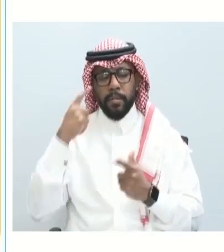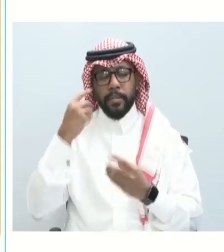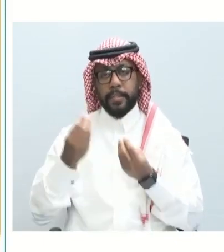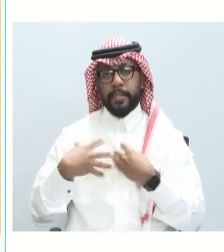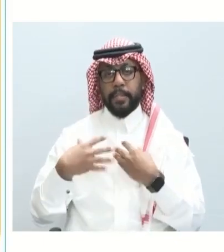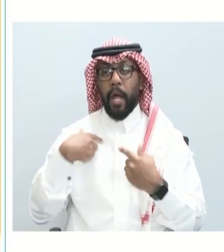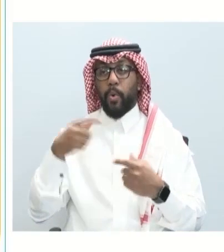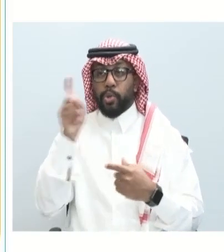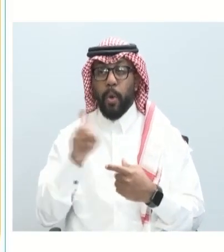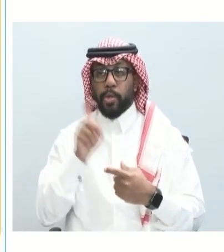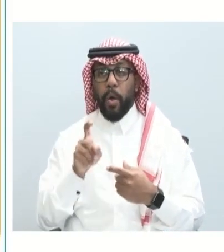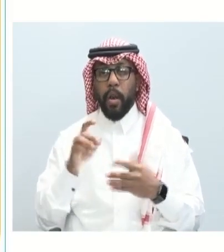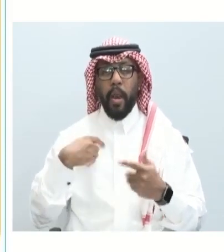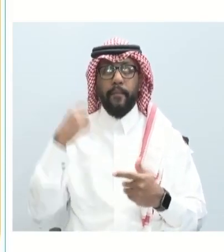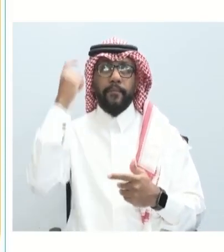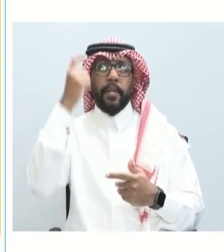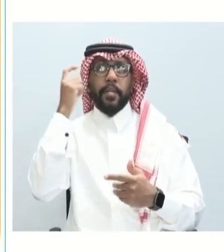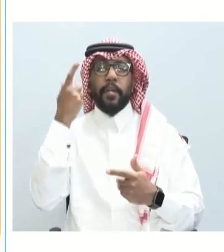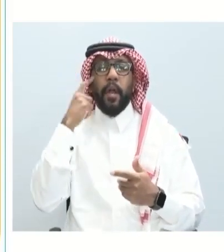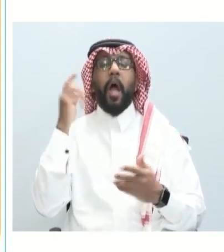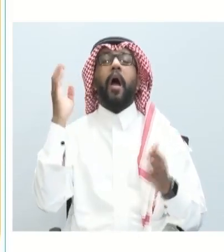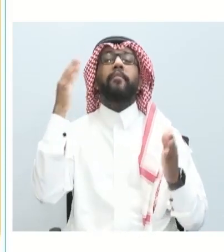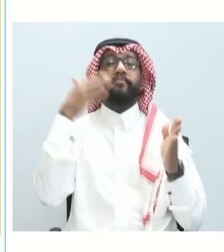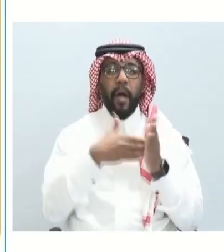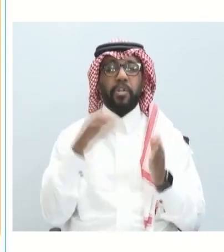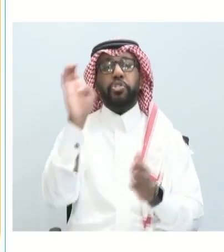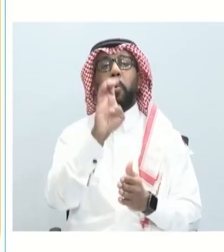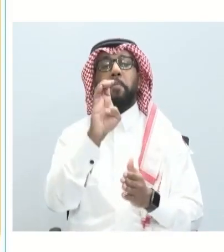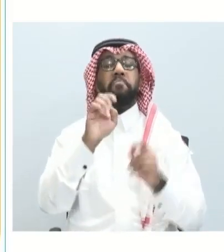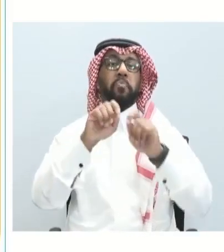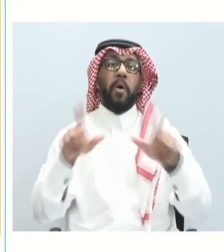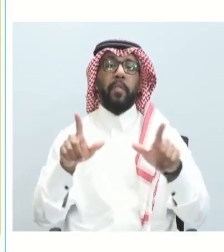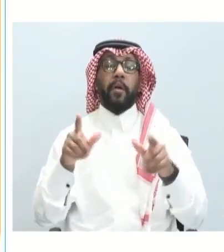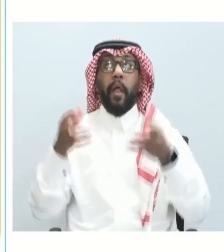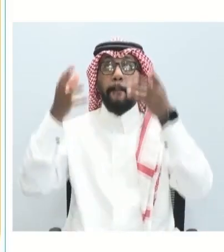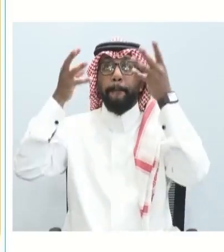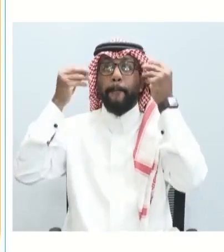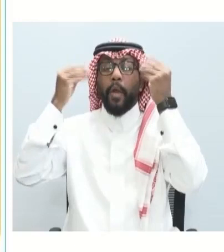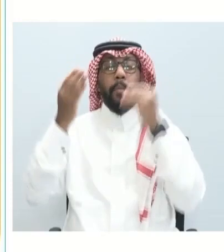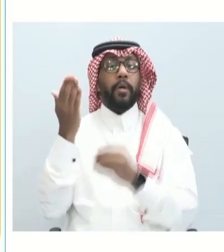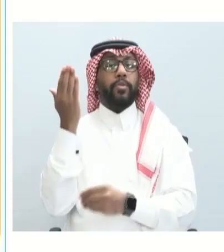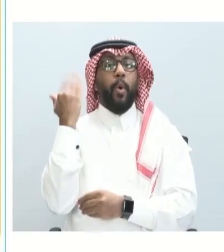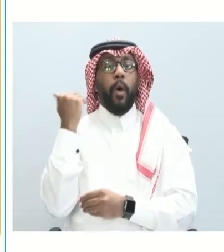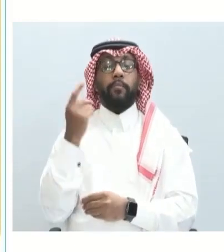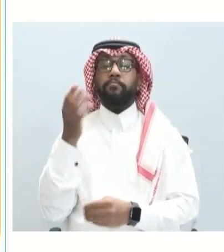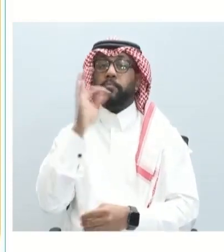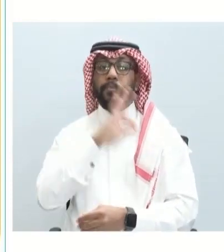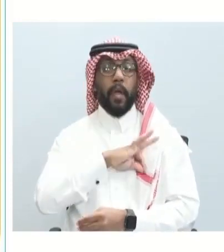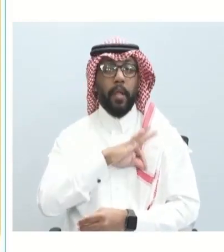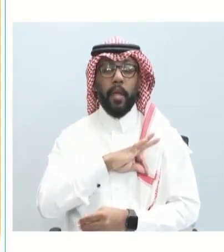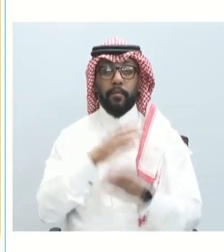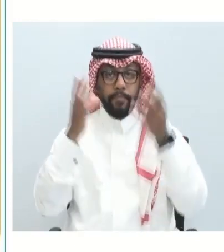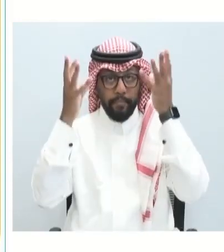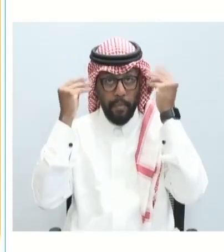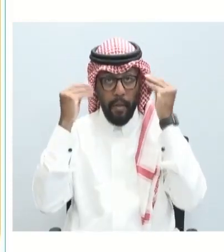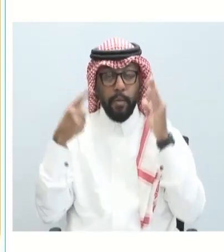او الاجابه عن سؤال معين اثنين استحضار المعلومات والخبرات السابقه للاستفاده منها من اجل